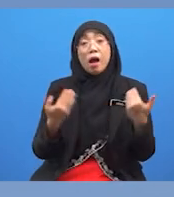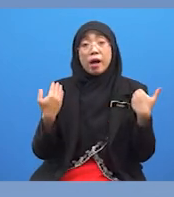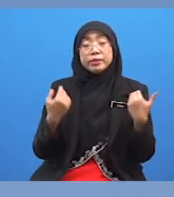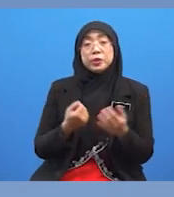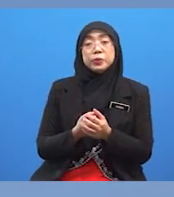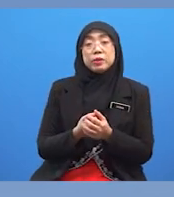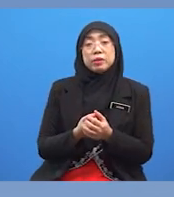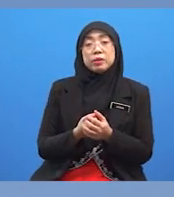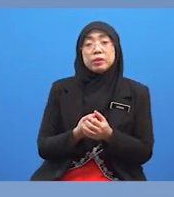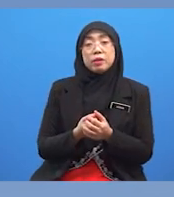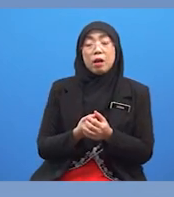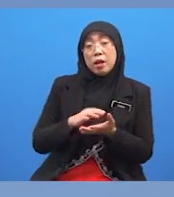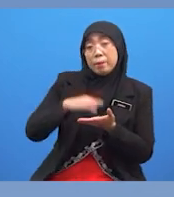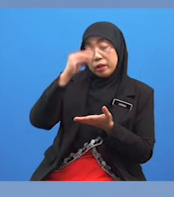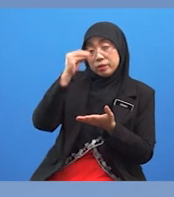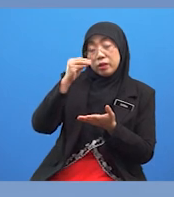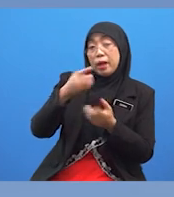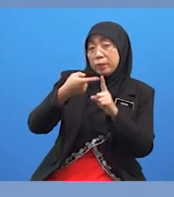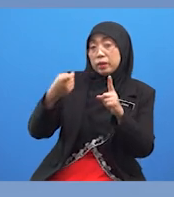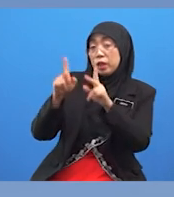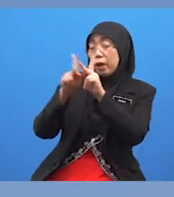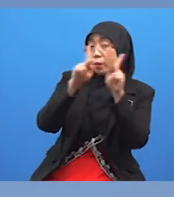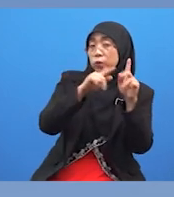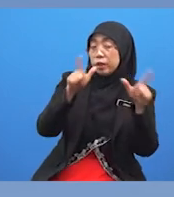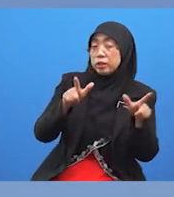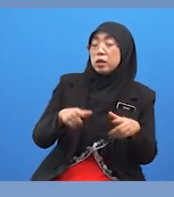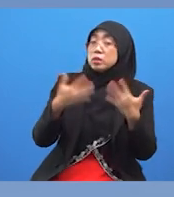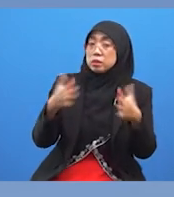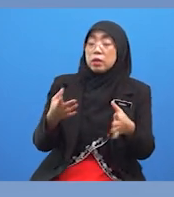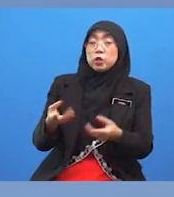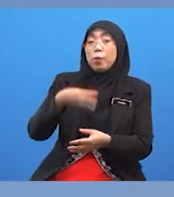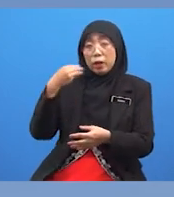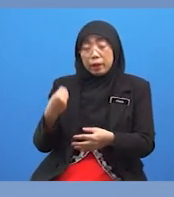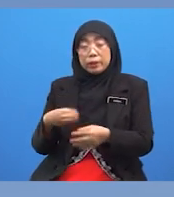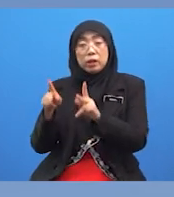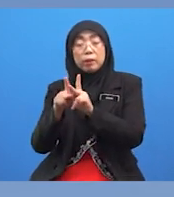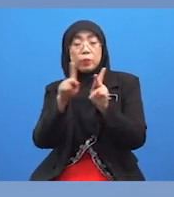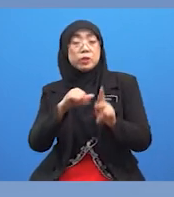di Tanjung Karang. Kemudiannya mengajar ilmu agama di kampung Pulai.